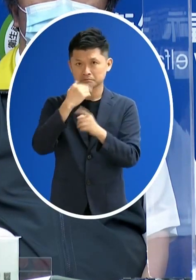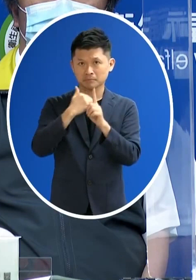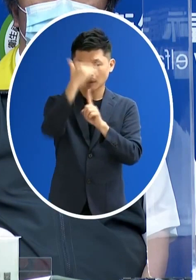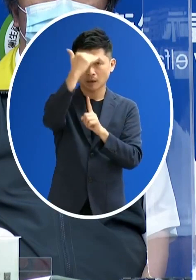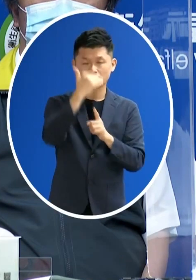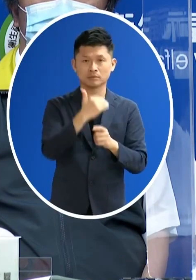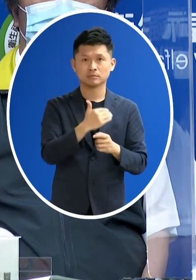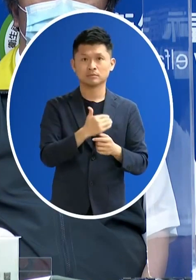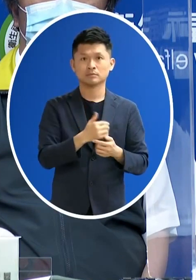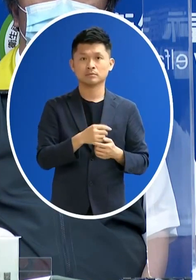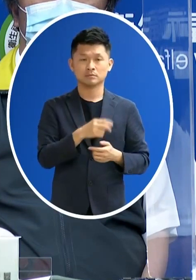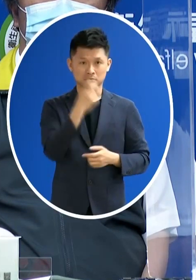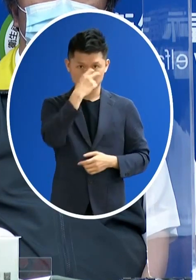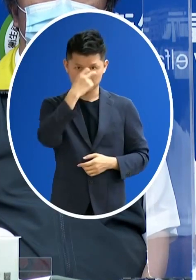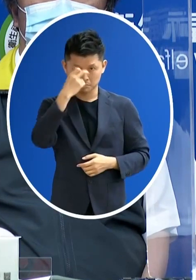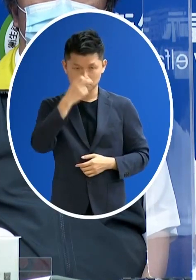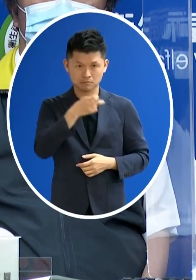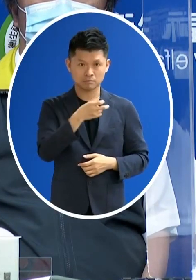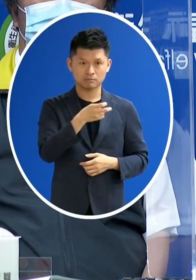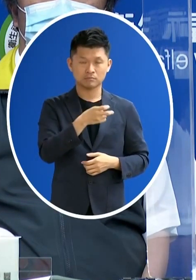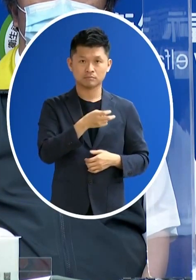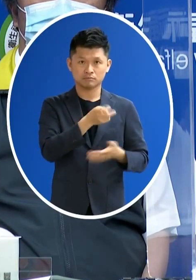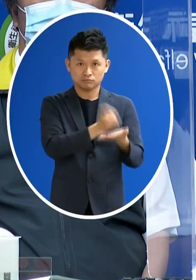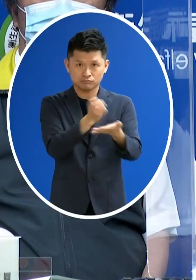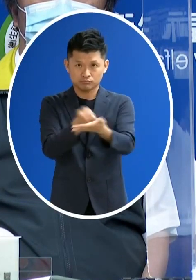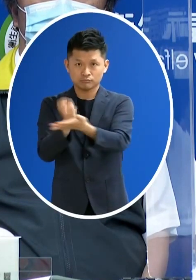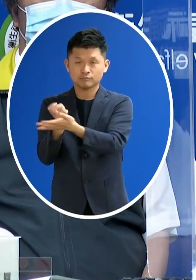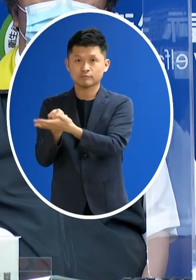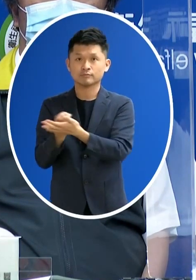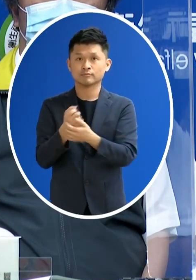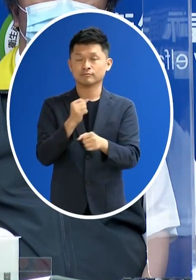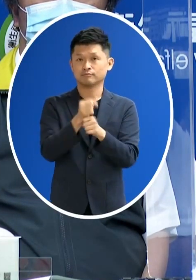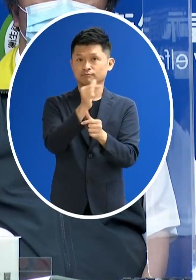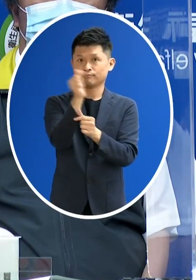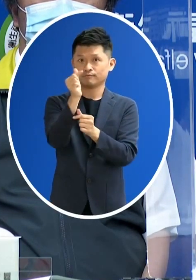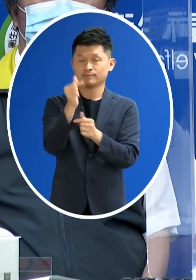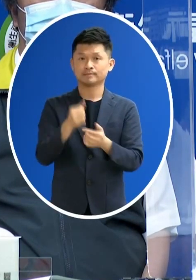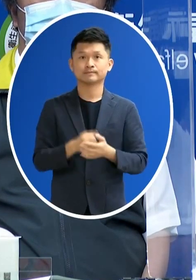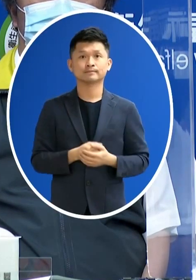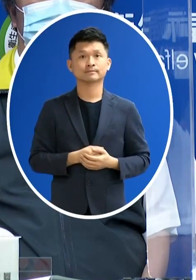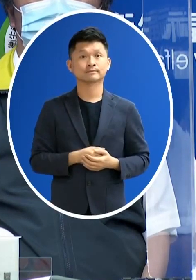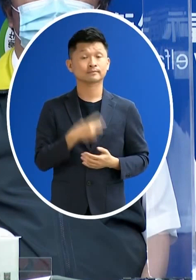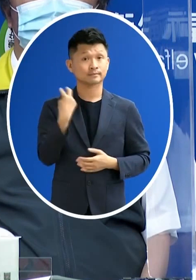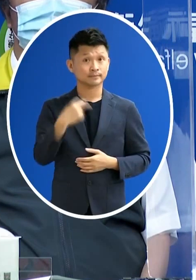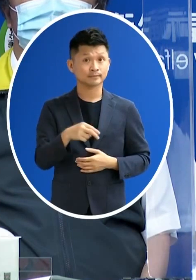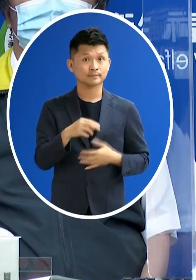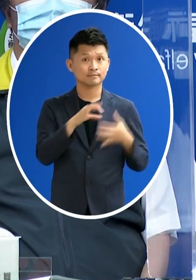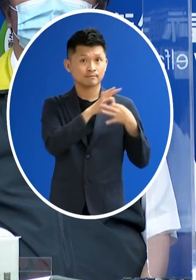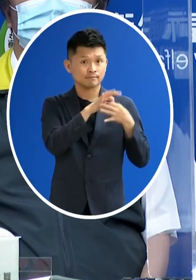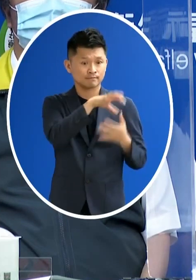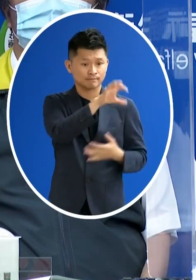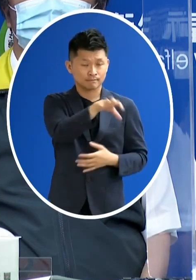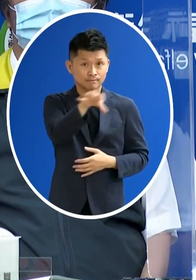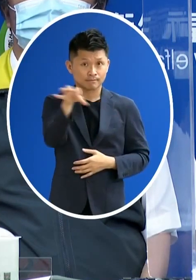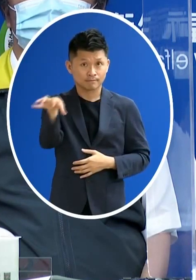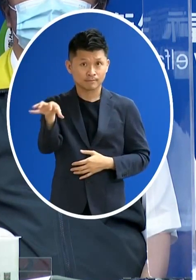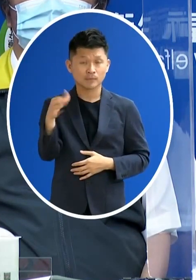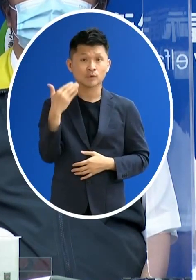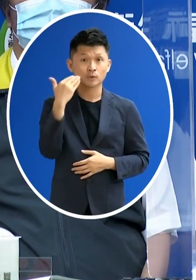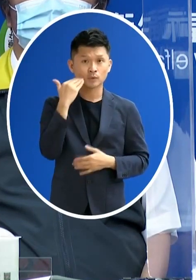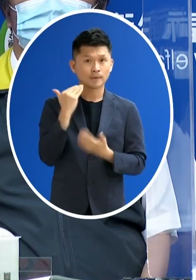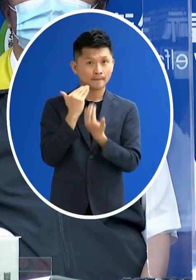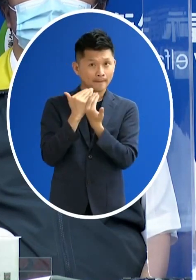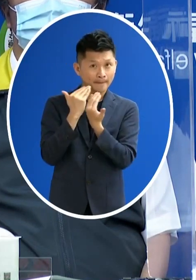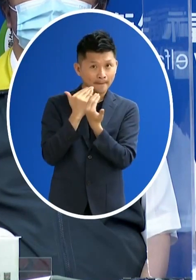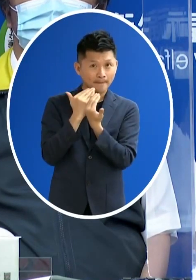的地方也执行得很彻底。好，当然也要呼吁相关这些场所如果还有在偷